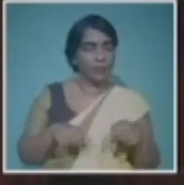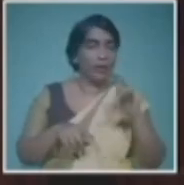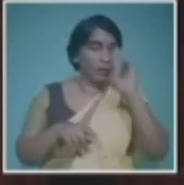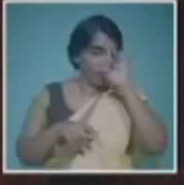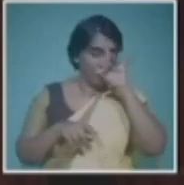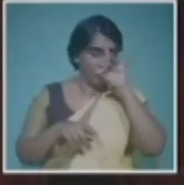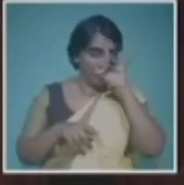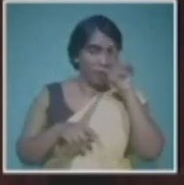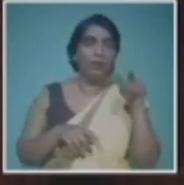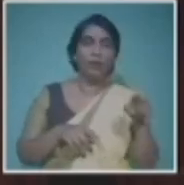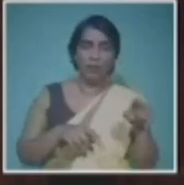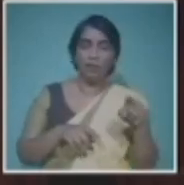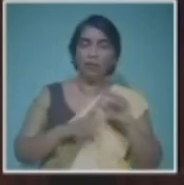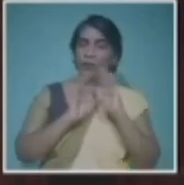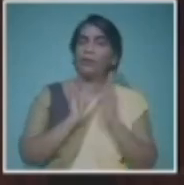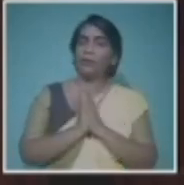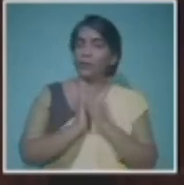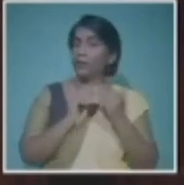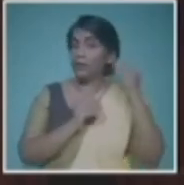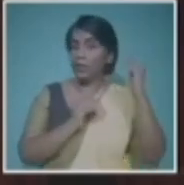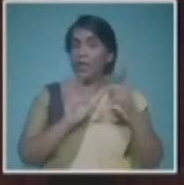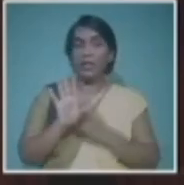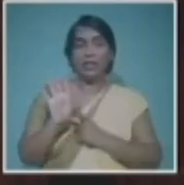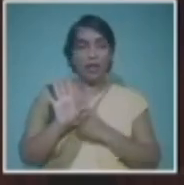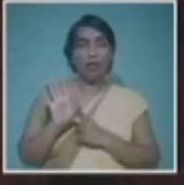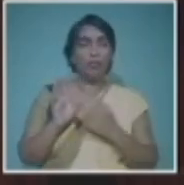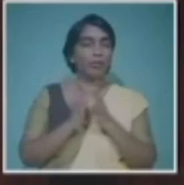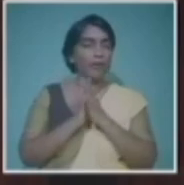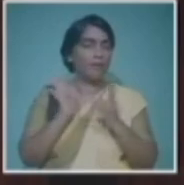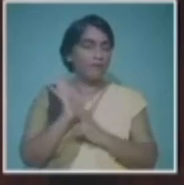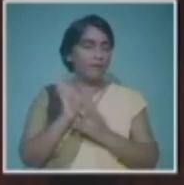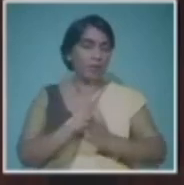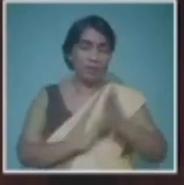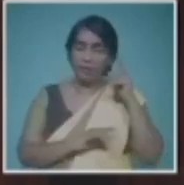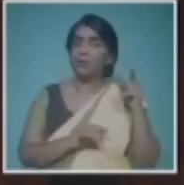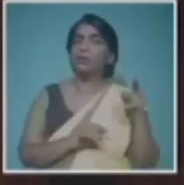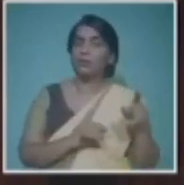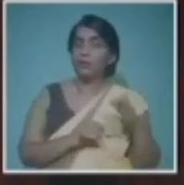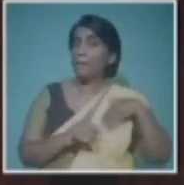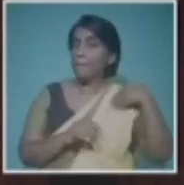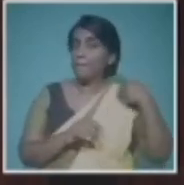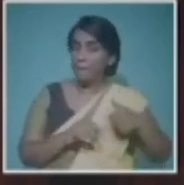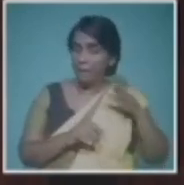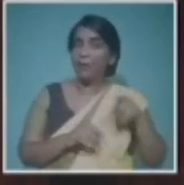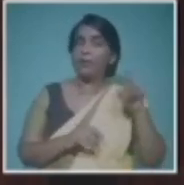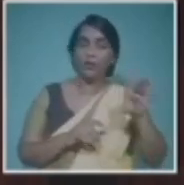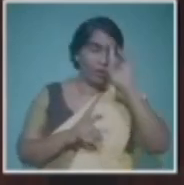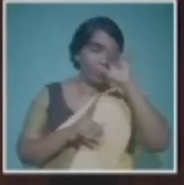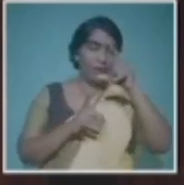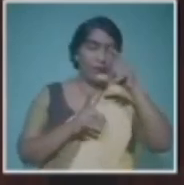කුරුණෑගල ඒ සත්කෝරලේ අහා කෙළවරේ තියෙන යාපහුව කියන අති දැවැන්ත දුෂ්කර ආසනය මුල් කරගෙන ඒ